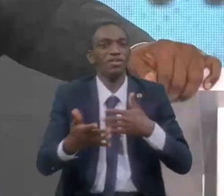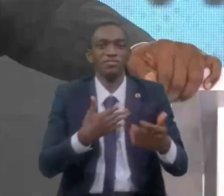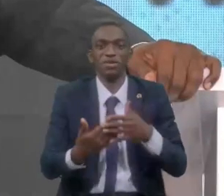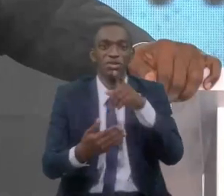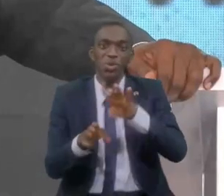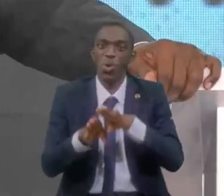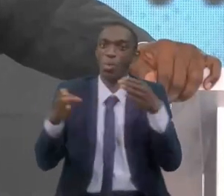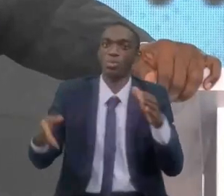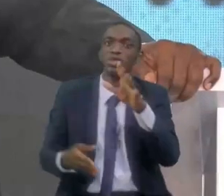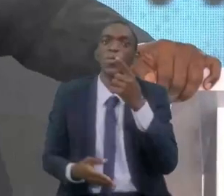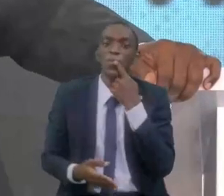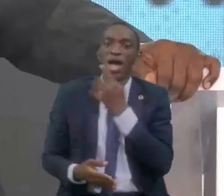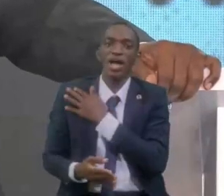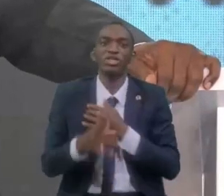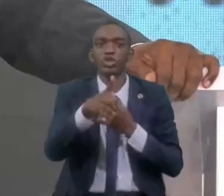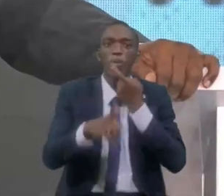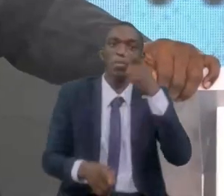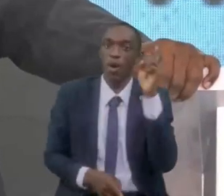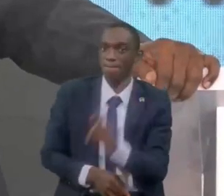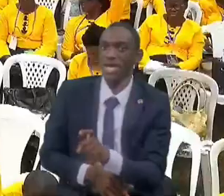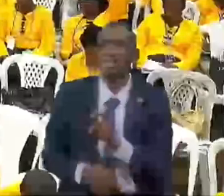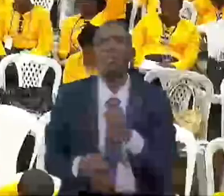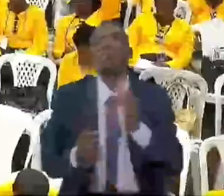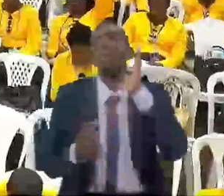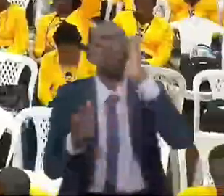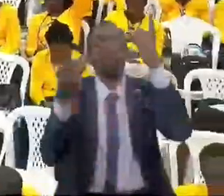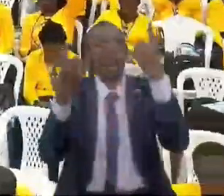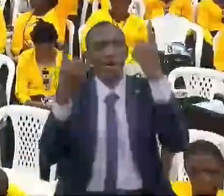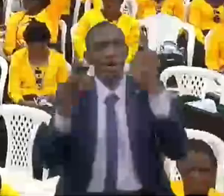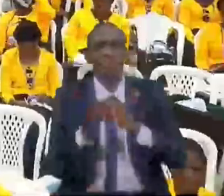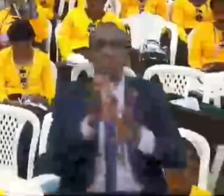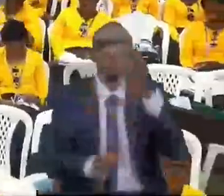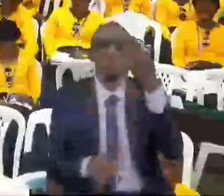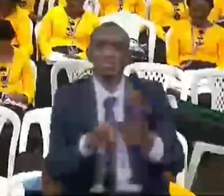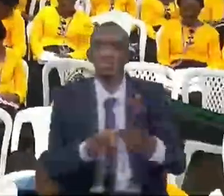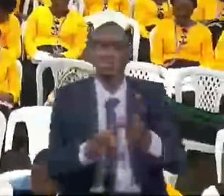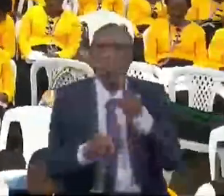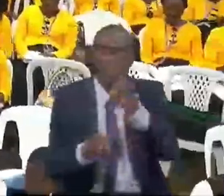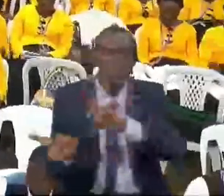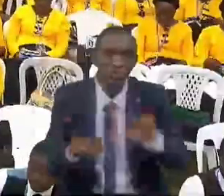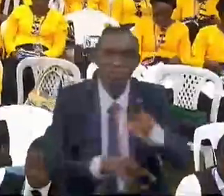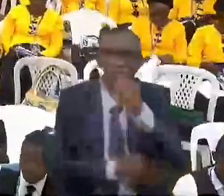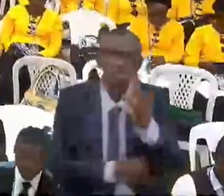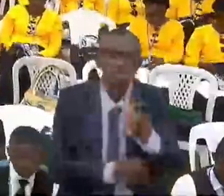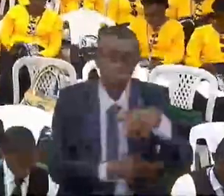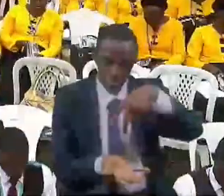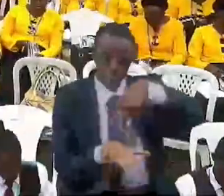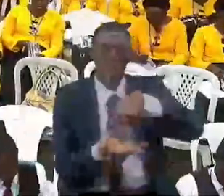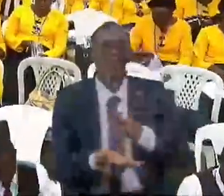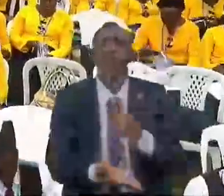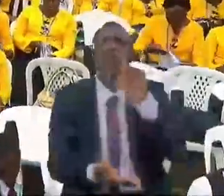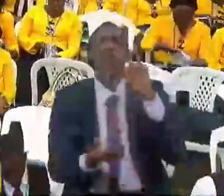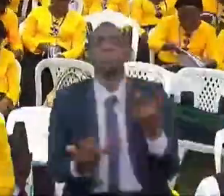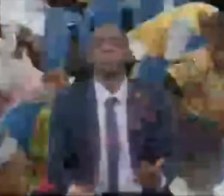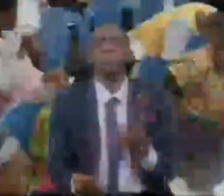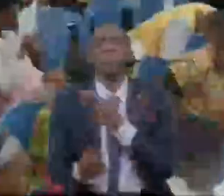tout ce que tu diras par ta bouche, ce sera fait. Est-ce que tu es prêt? Levons-nous maintenant et